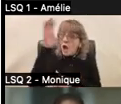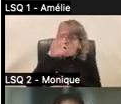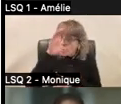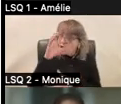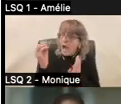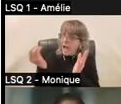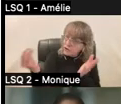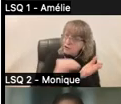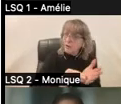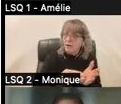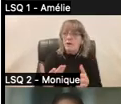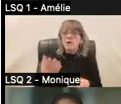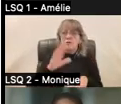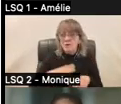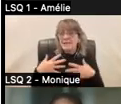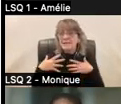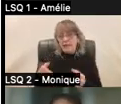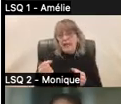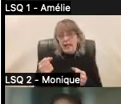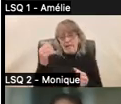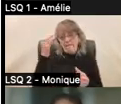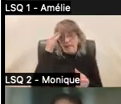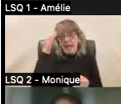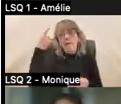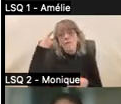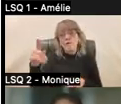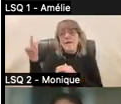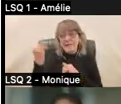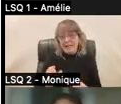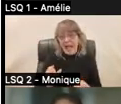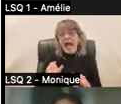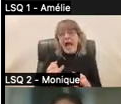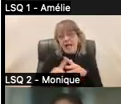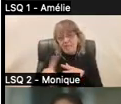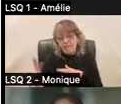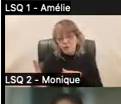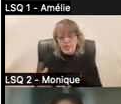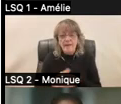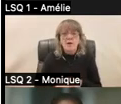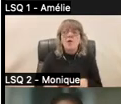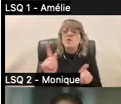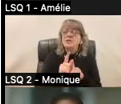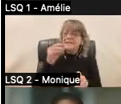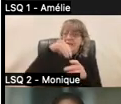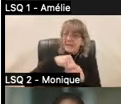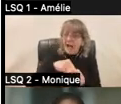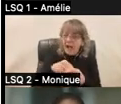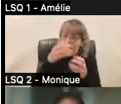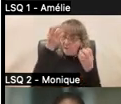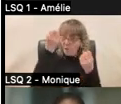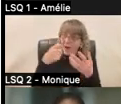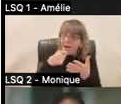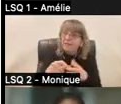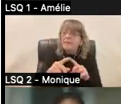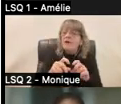heu, sur la santé mentale des immigrants et des réfugiés et nous partageons aussi dans notre infolettre les différentes